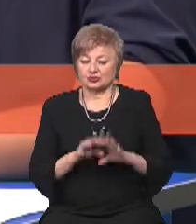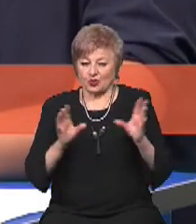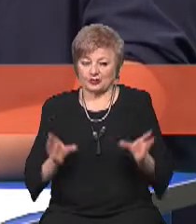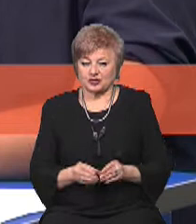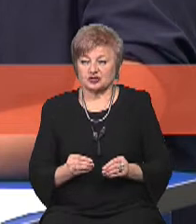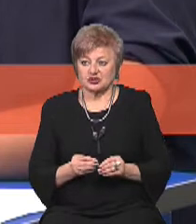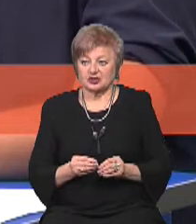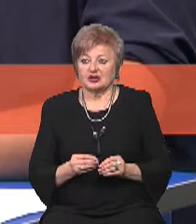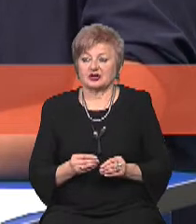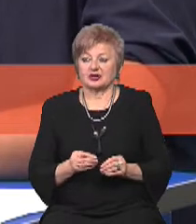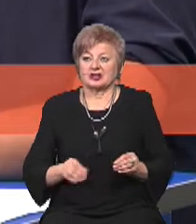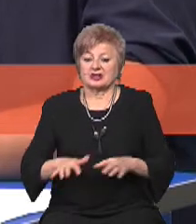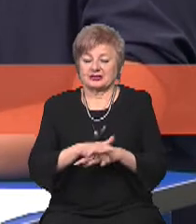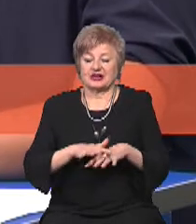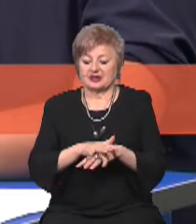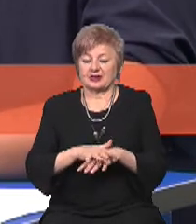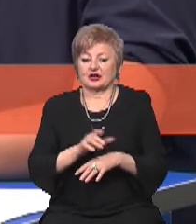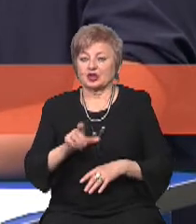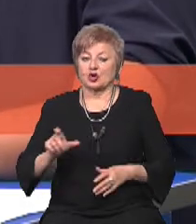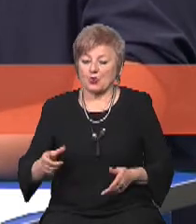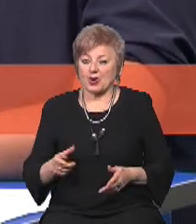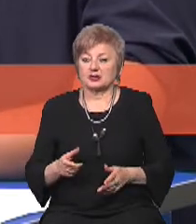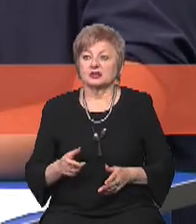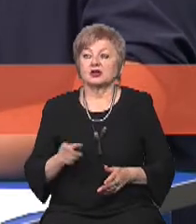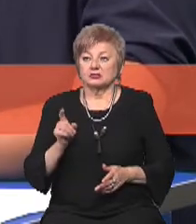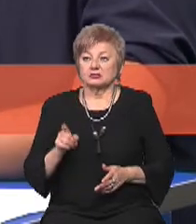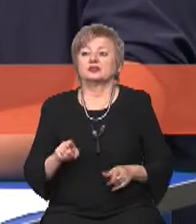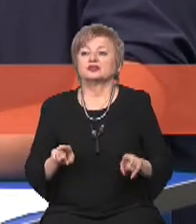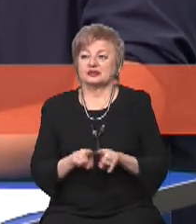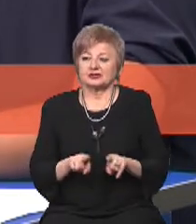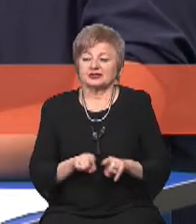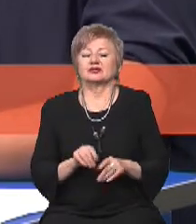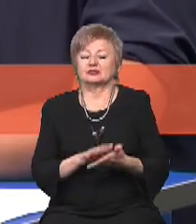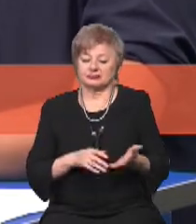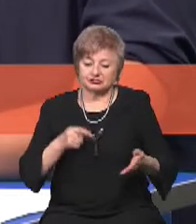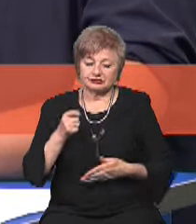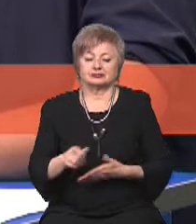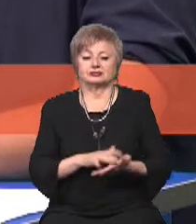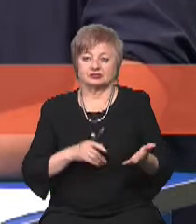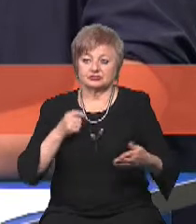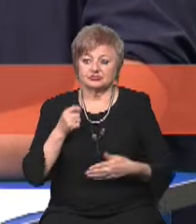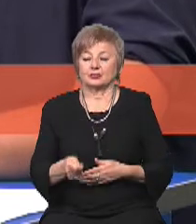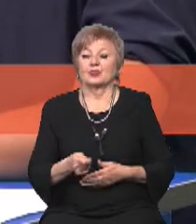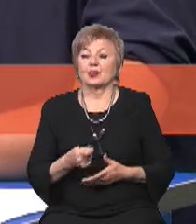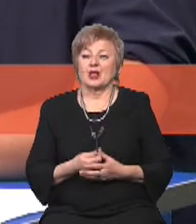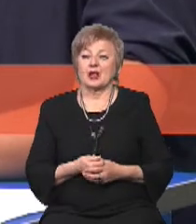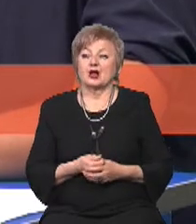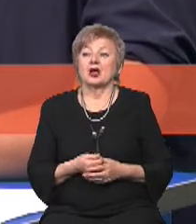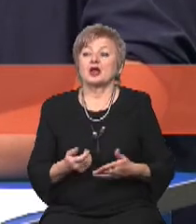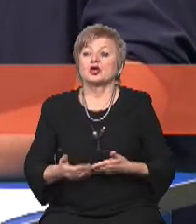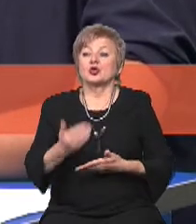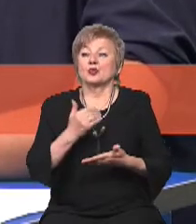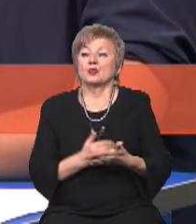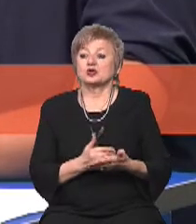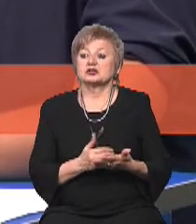всіх мешканців територіальної громади, вони все рівно подають такі проекти, бо їм це болить і важливо. І останнє –